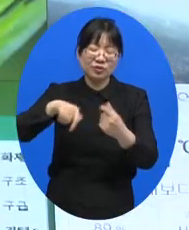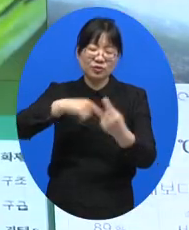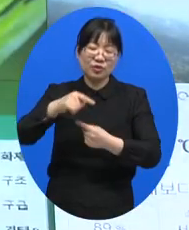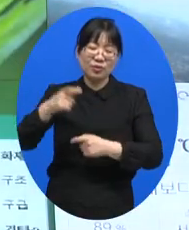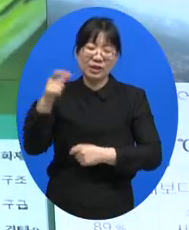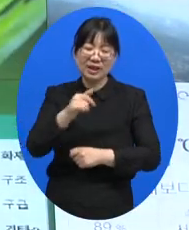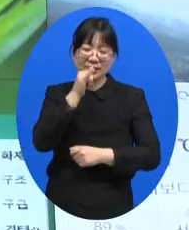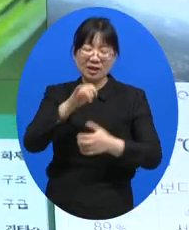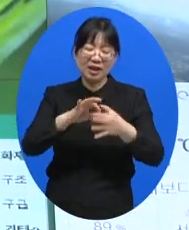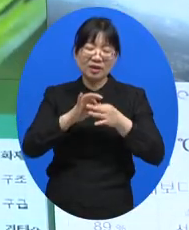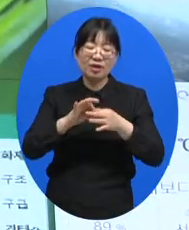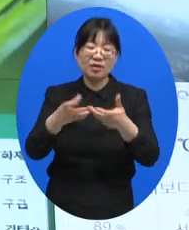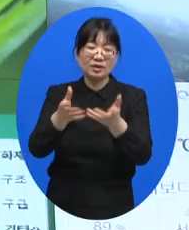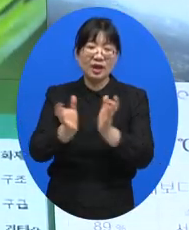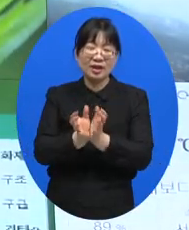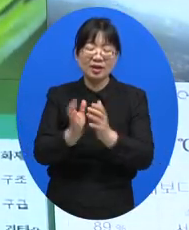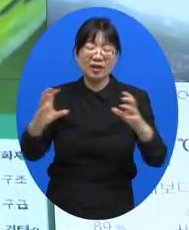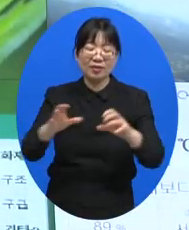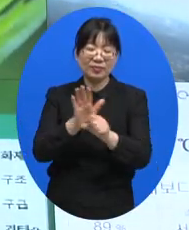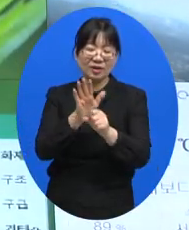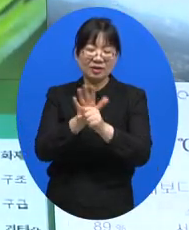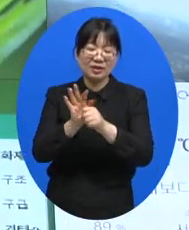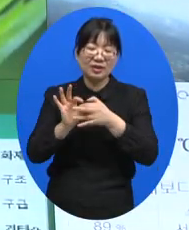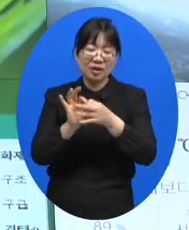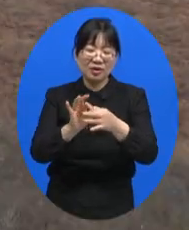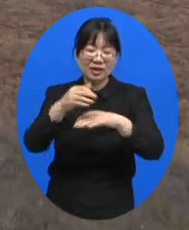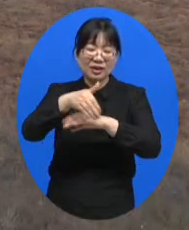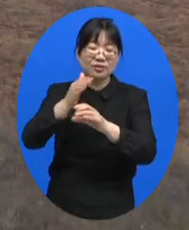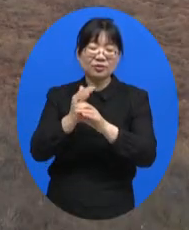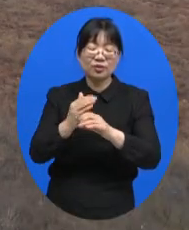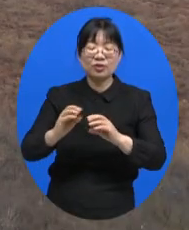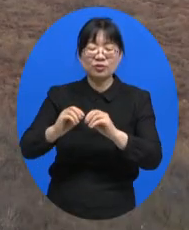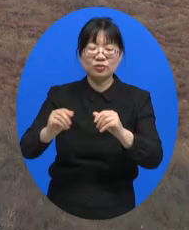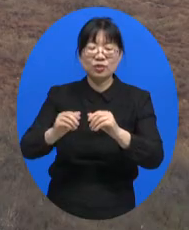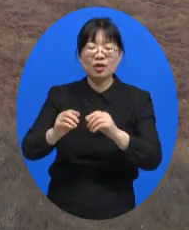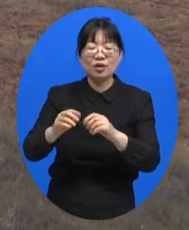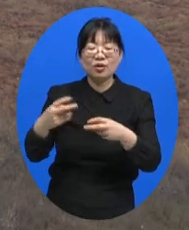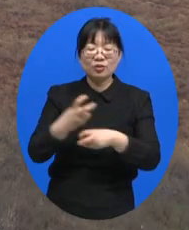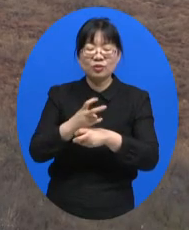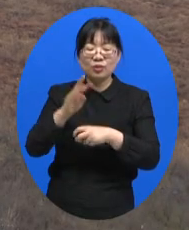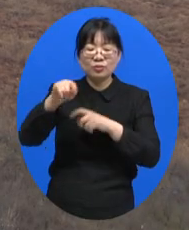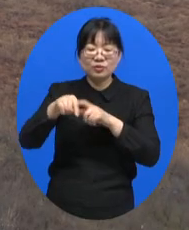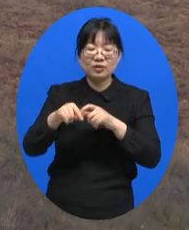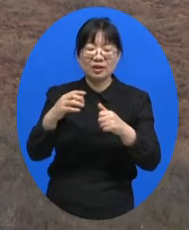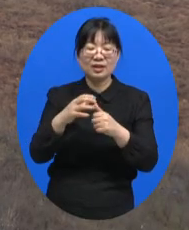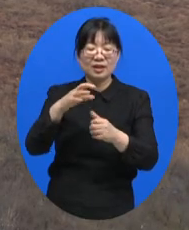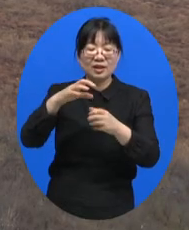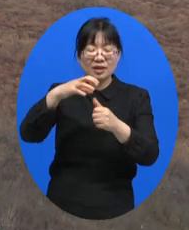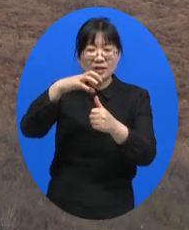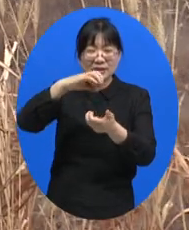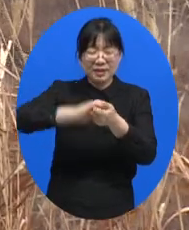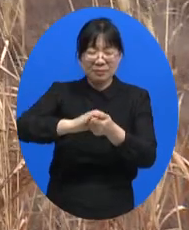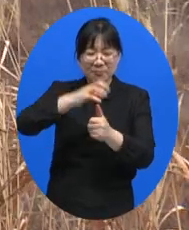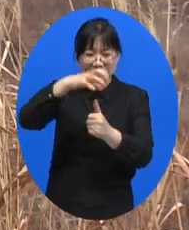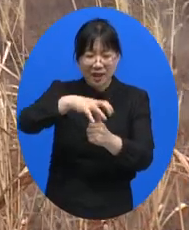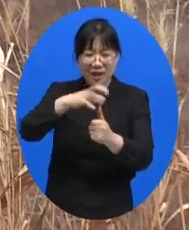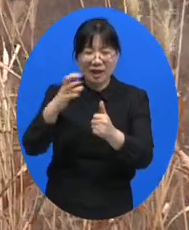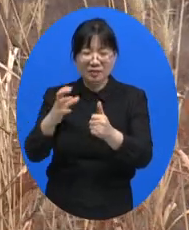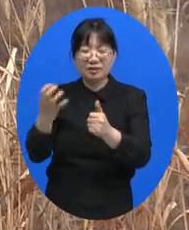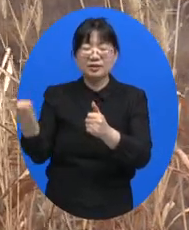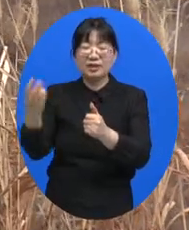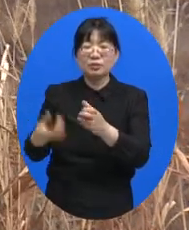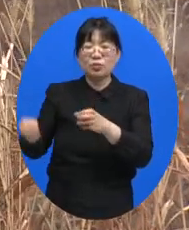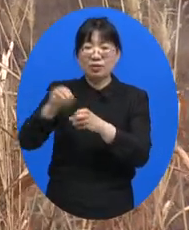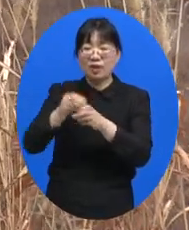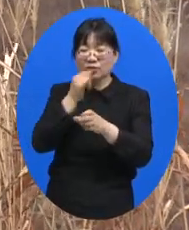강화해 관련 기관 간 협력을 공고히 할 방침입니다. 또 국토교통부의 개발 제한구역 해제 권한 확대에 수도권이 포함되도록